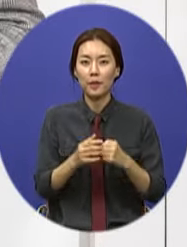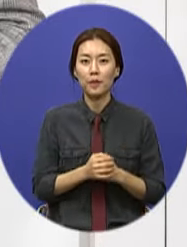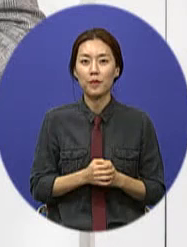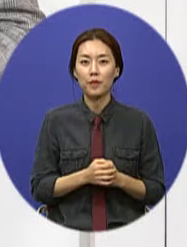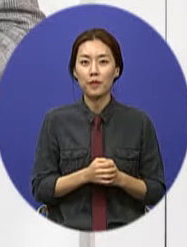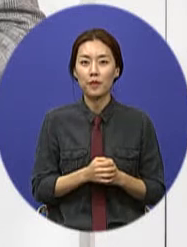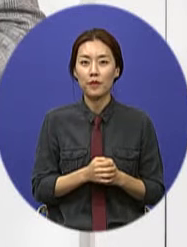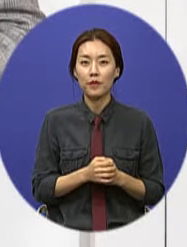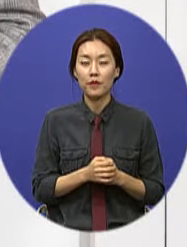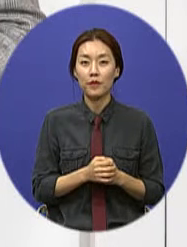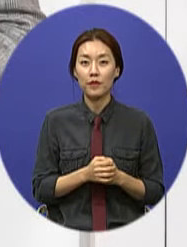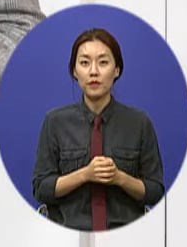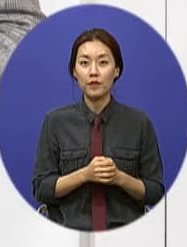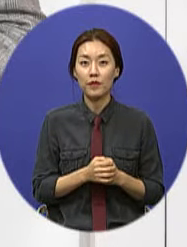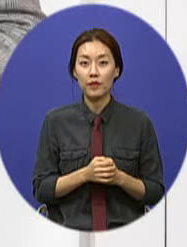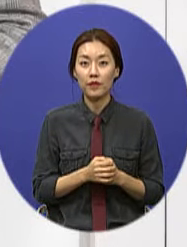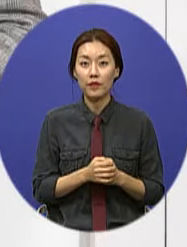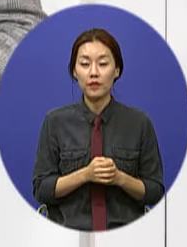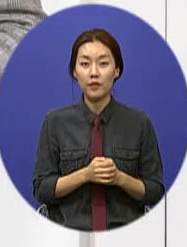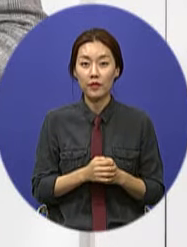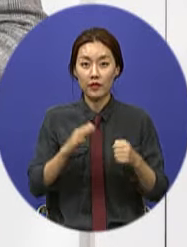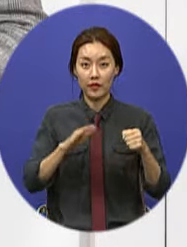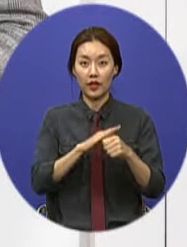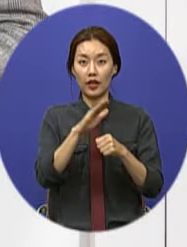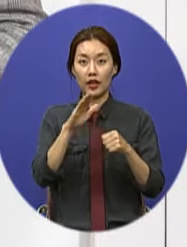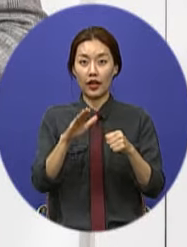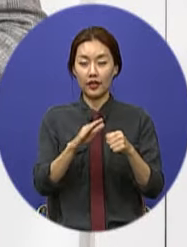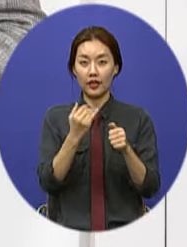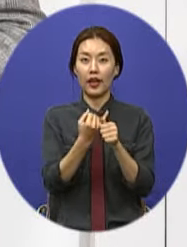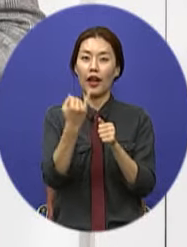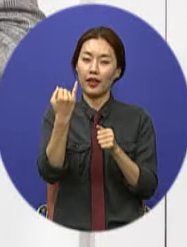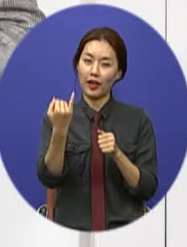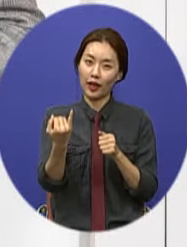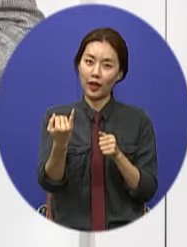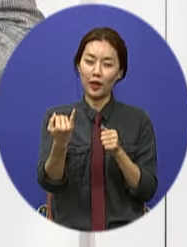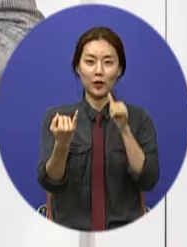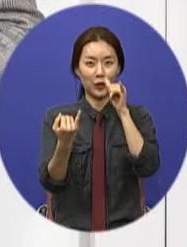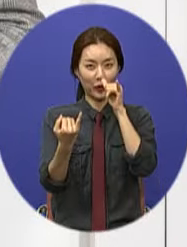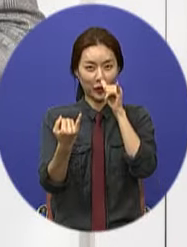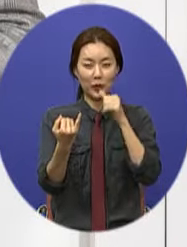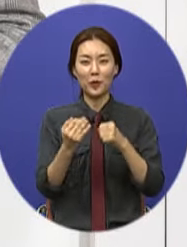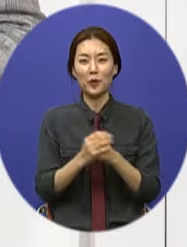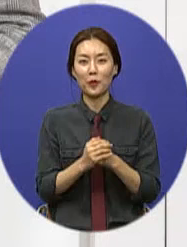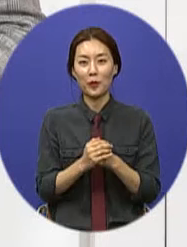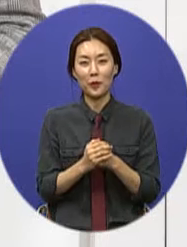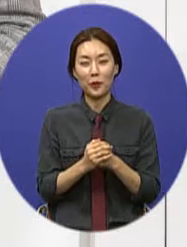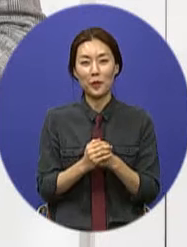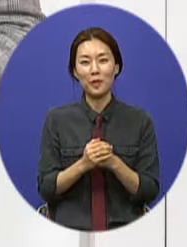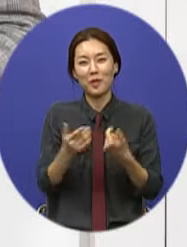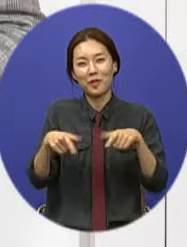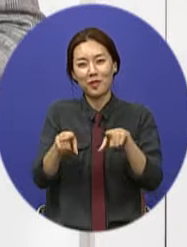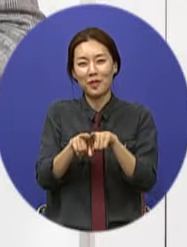이제 우리 그 사랑하는 우리 그 아내도 있고 옆에 이제 또 그